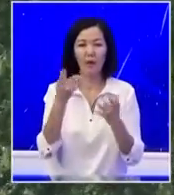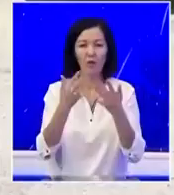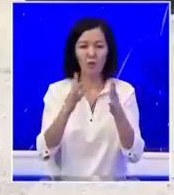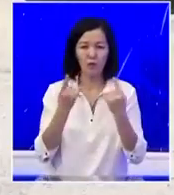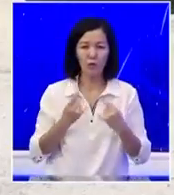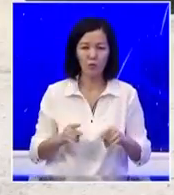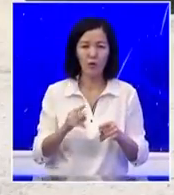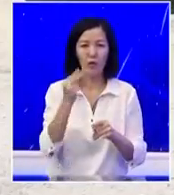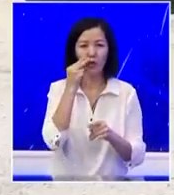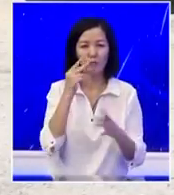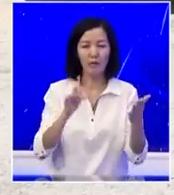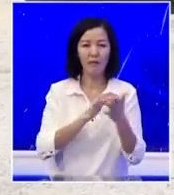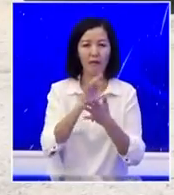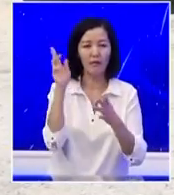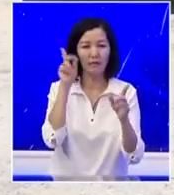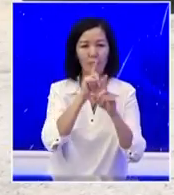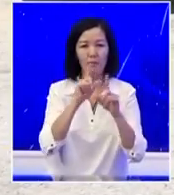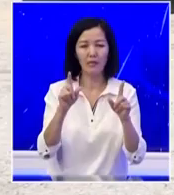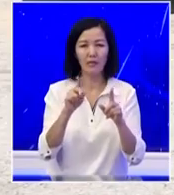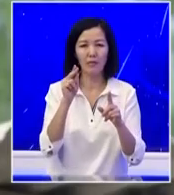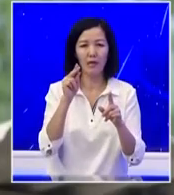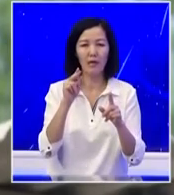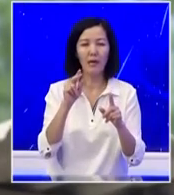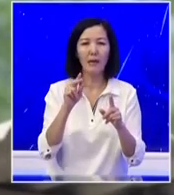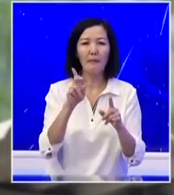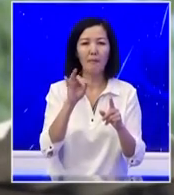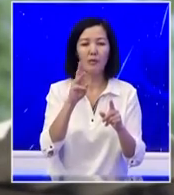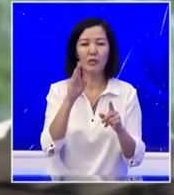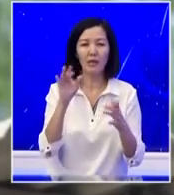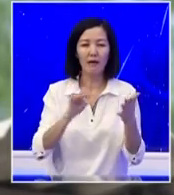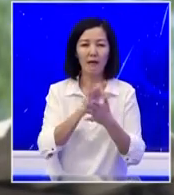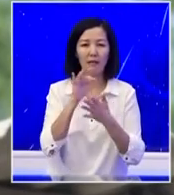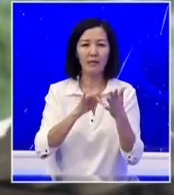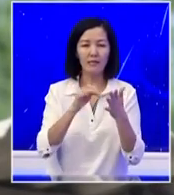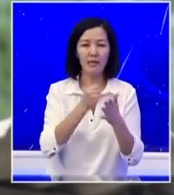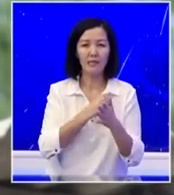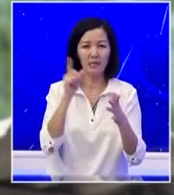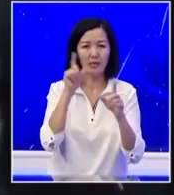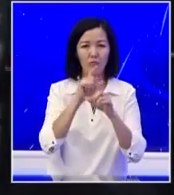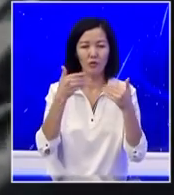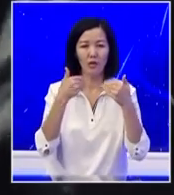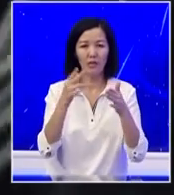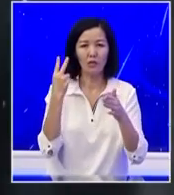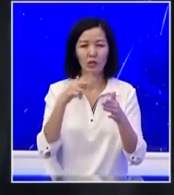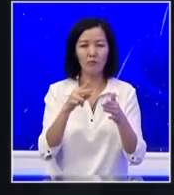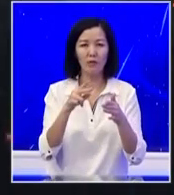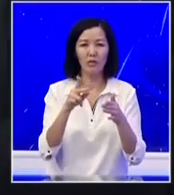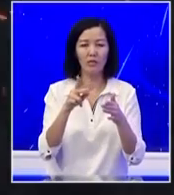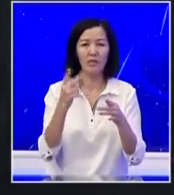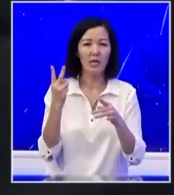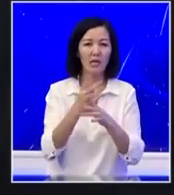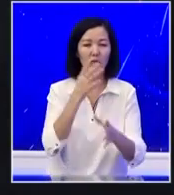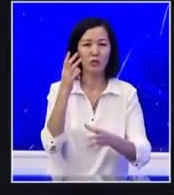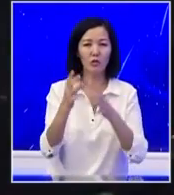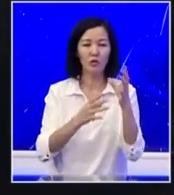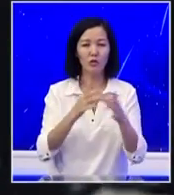келген. Шымкент қаласындағы орта мектеп пен Бішкек қаласындағы әскери училищені аяқтайды. 20-ға толар толмас шағында екінші